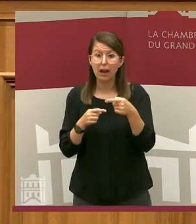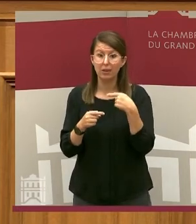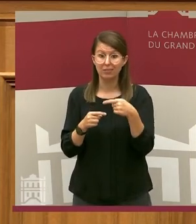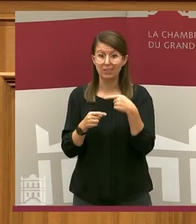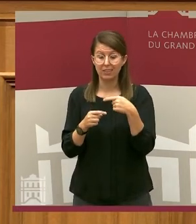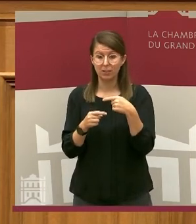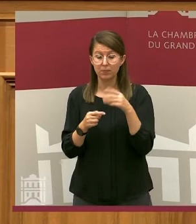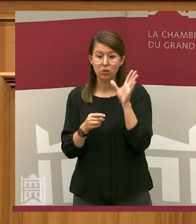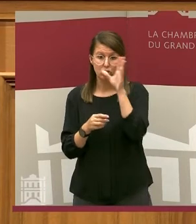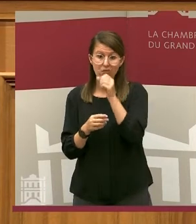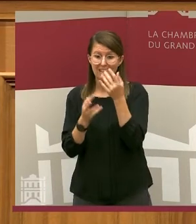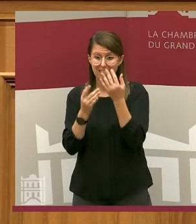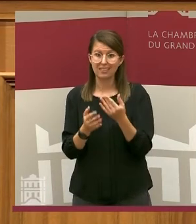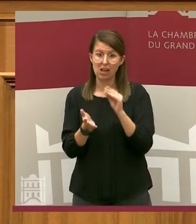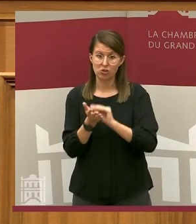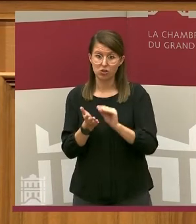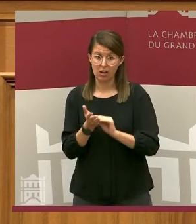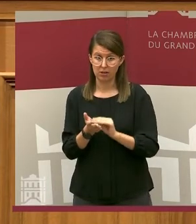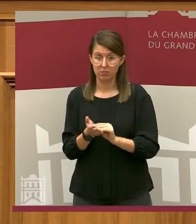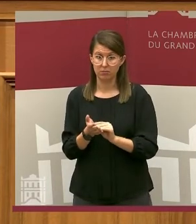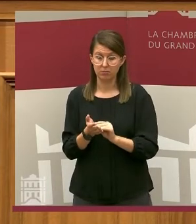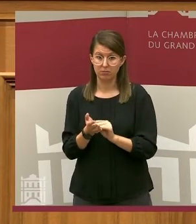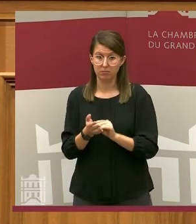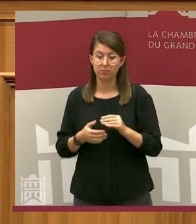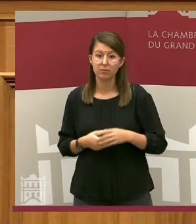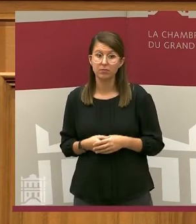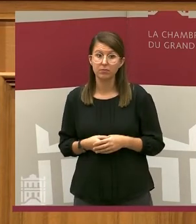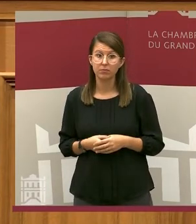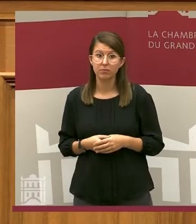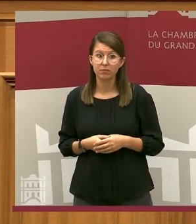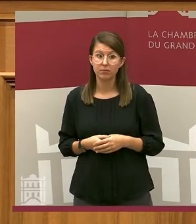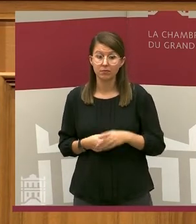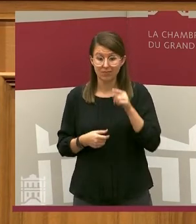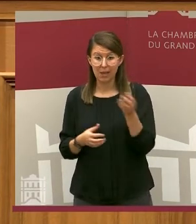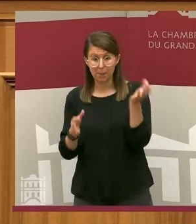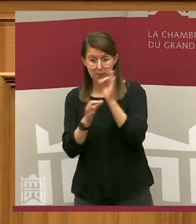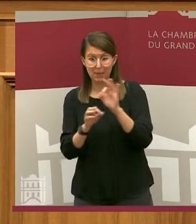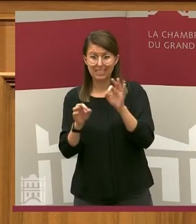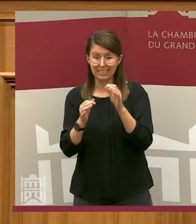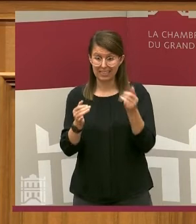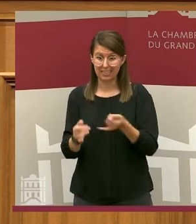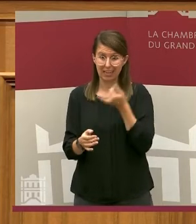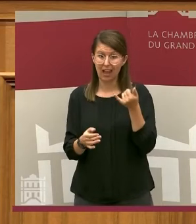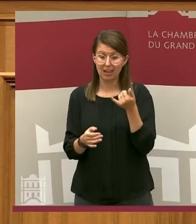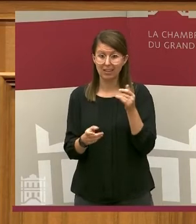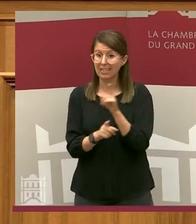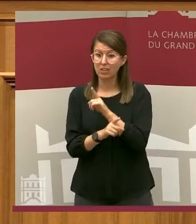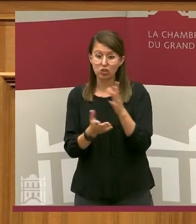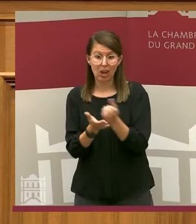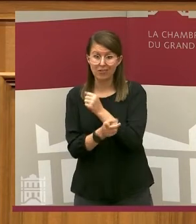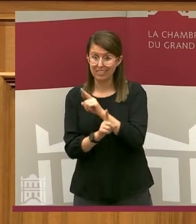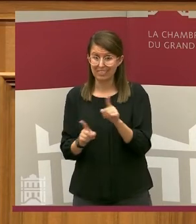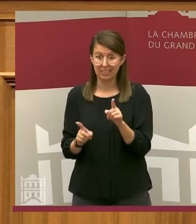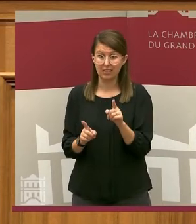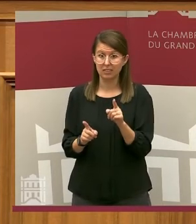gelebt, der gelebt auch in der Klasse. An ihren besten Jahren, wo dir nicht fertig brüht,